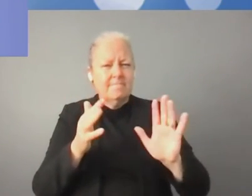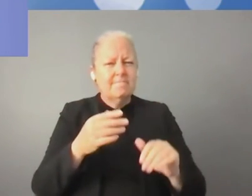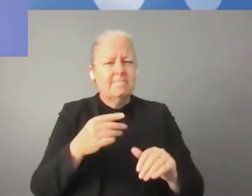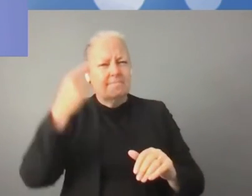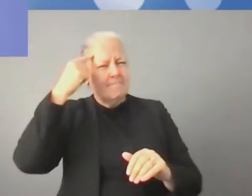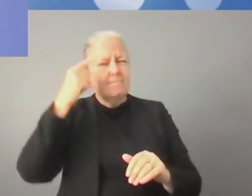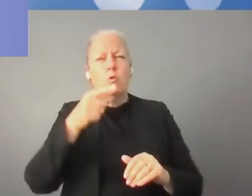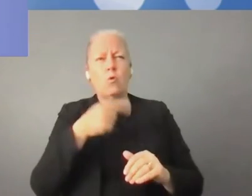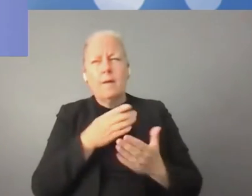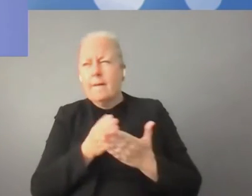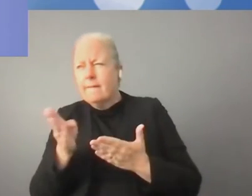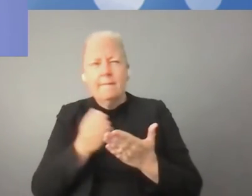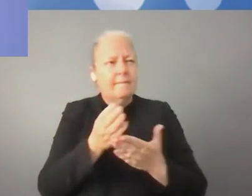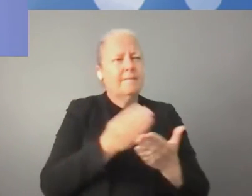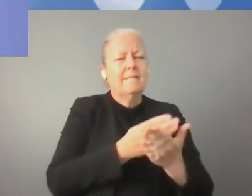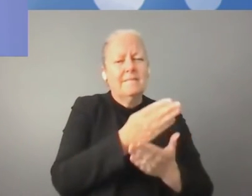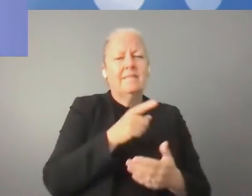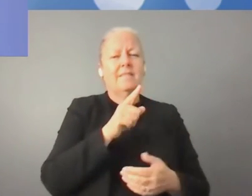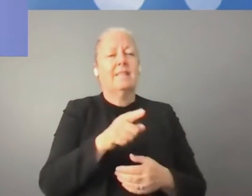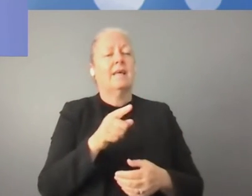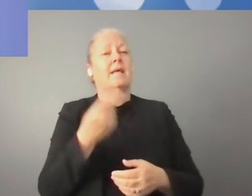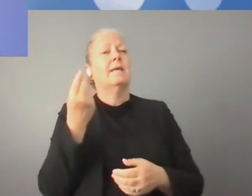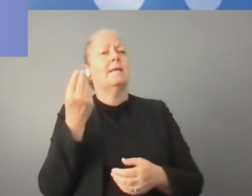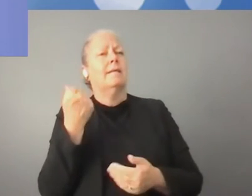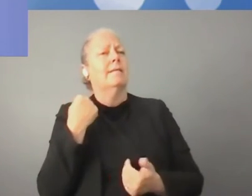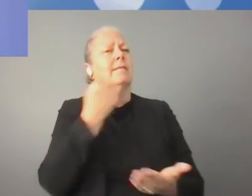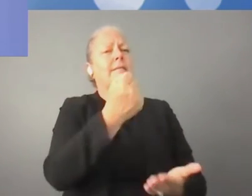уже идем по другой схеме.